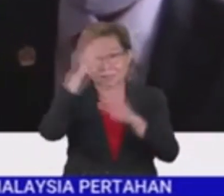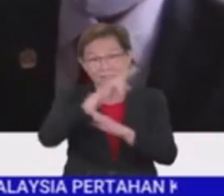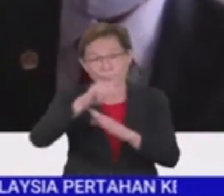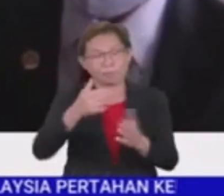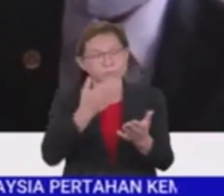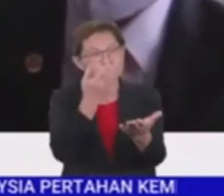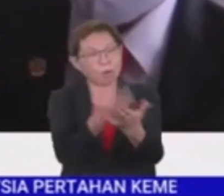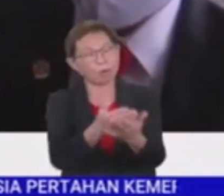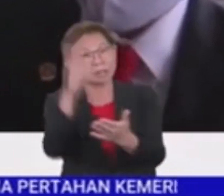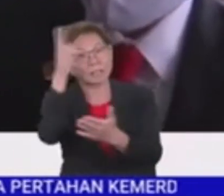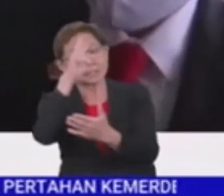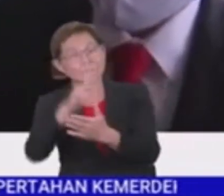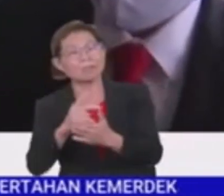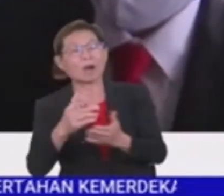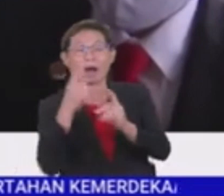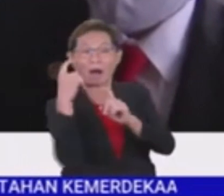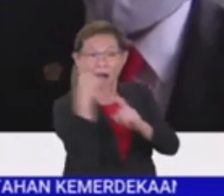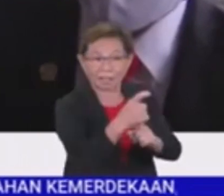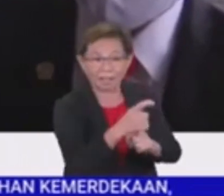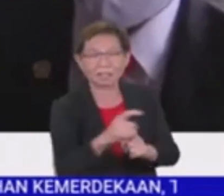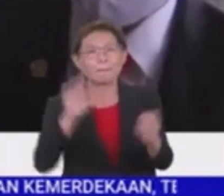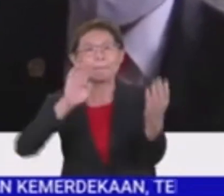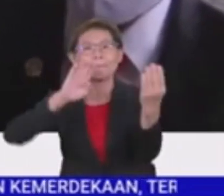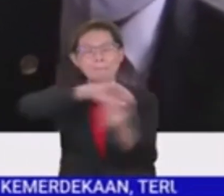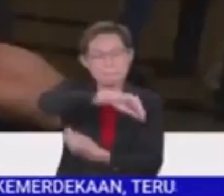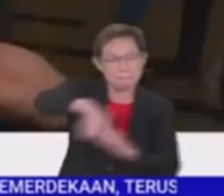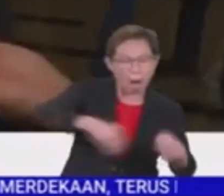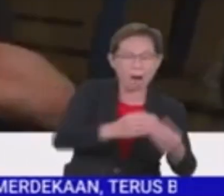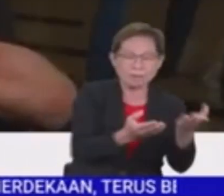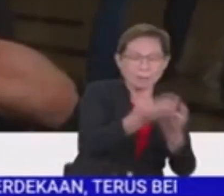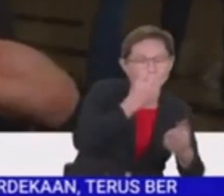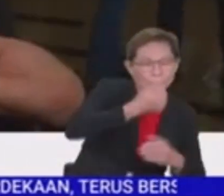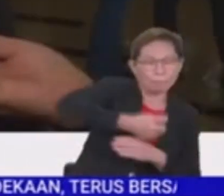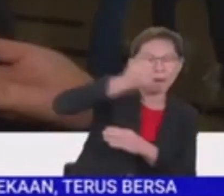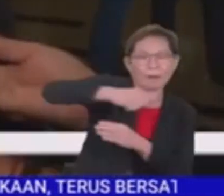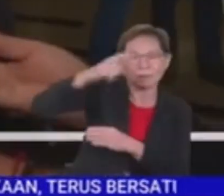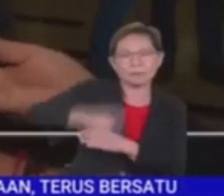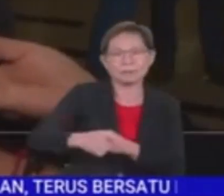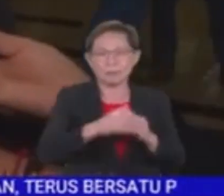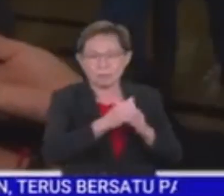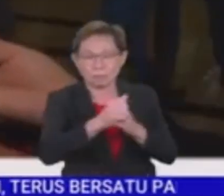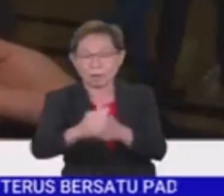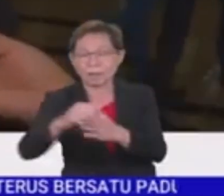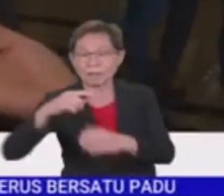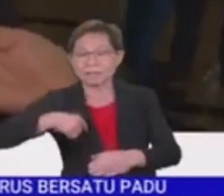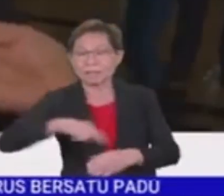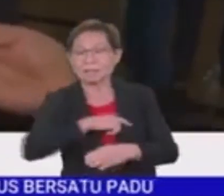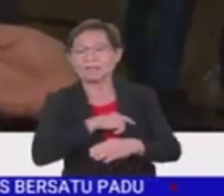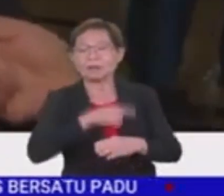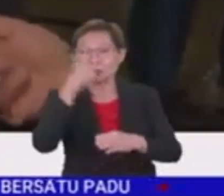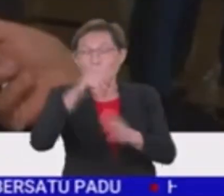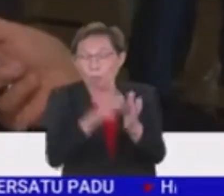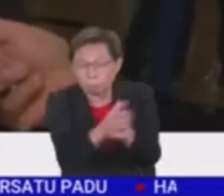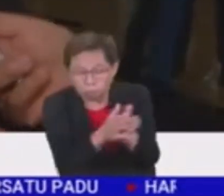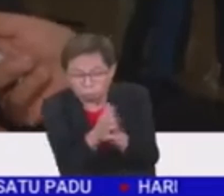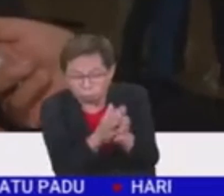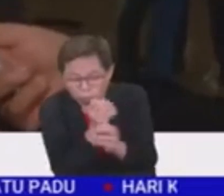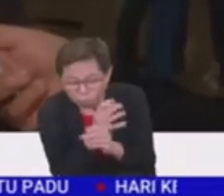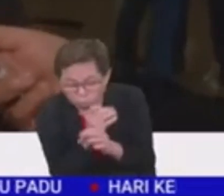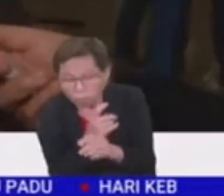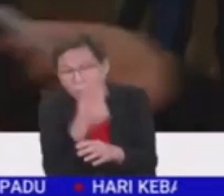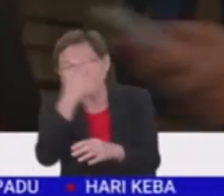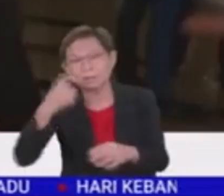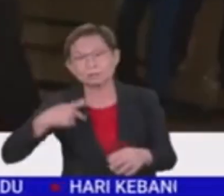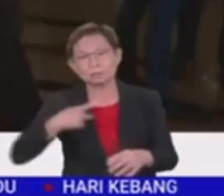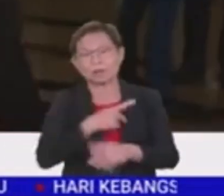oleh kerajaan itu kita balas dengan memberikan perkhidmatan yang terbaik. Ialah ini sebagai mangkin kepada kita untuk berusaha lebih keras lagi lah sebab kita dah